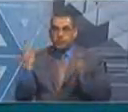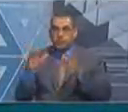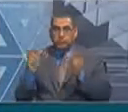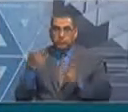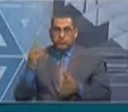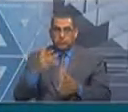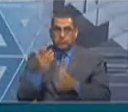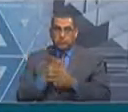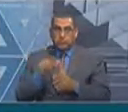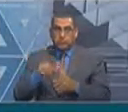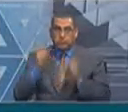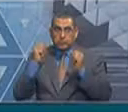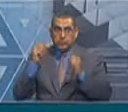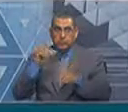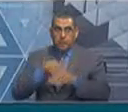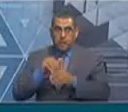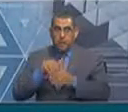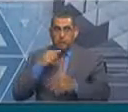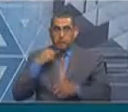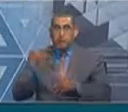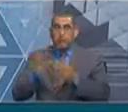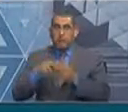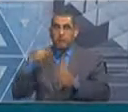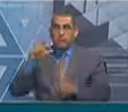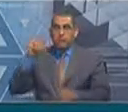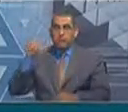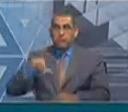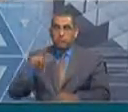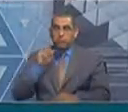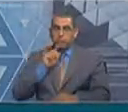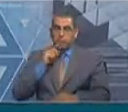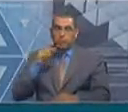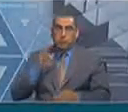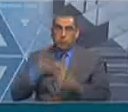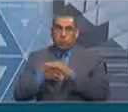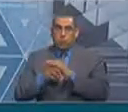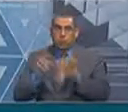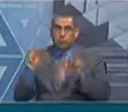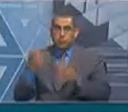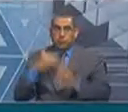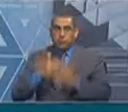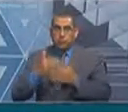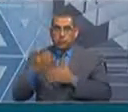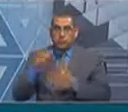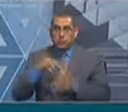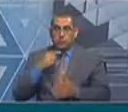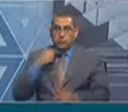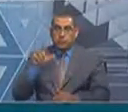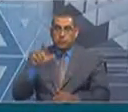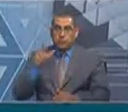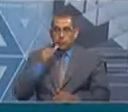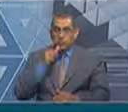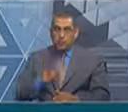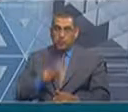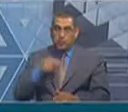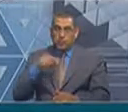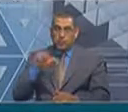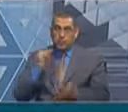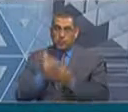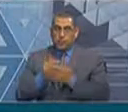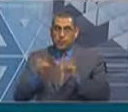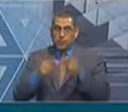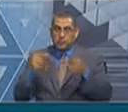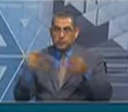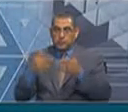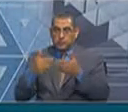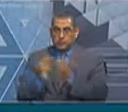احتجاج تندد بنتيجة الانتخابات الرئاسية التي جرت في البلاد وفاز فيها ألكسندر لوكاشينكو. مجلس التنسيق المعارض